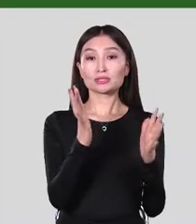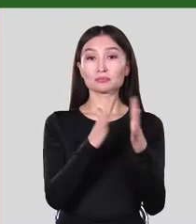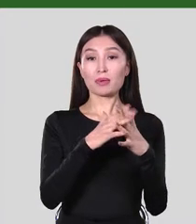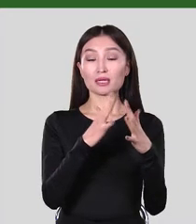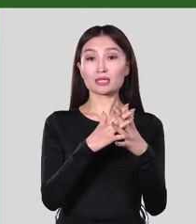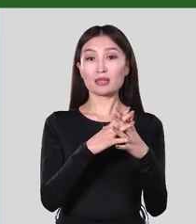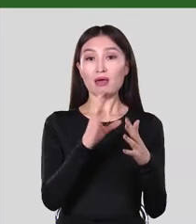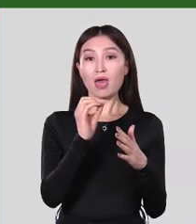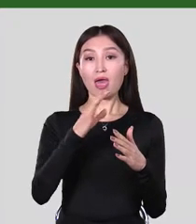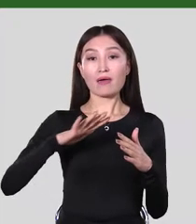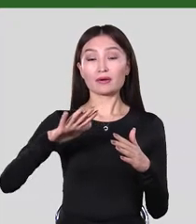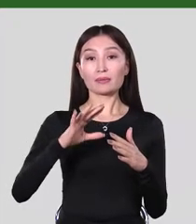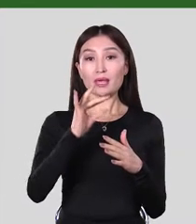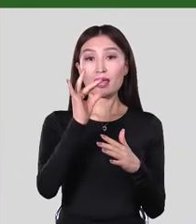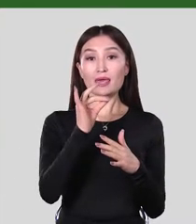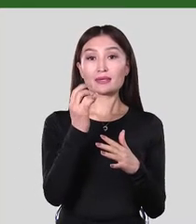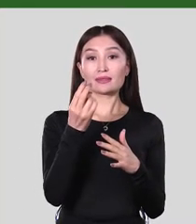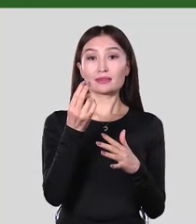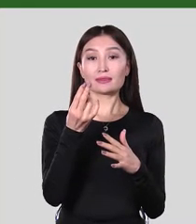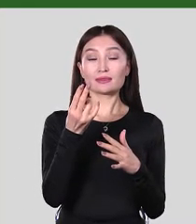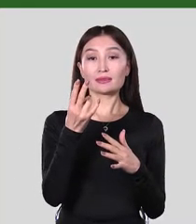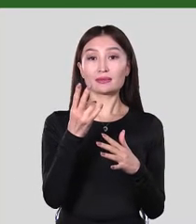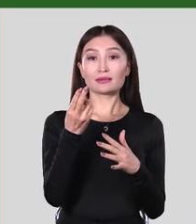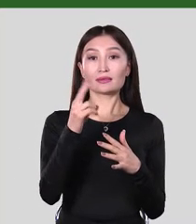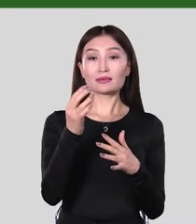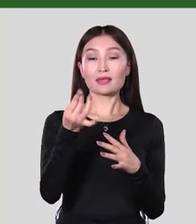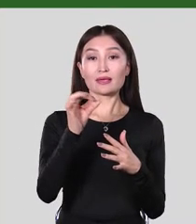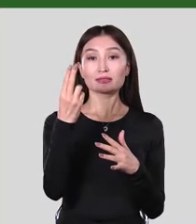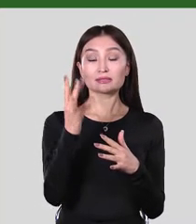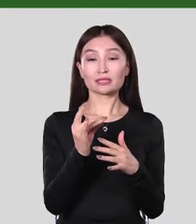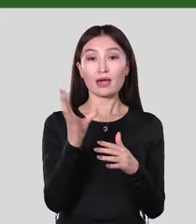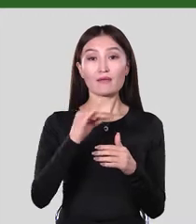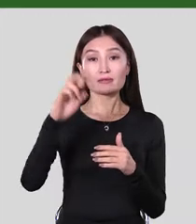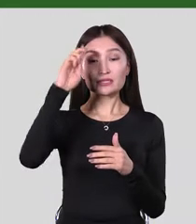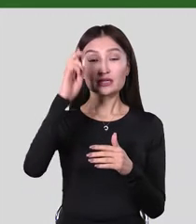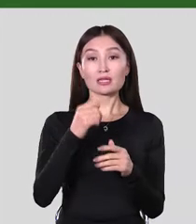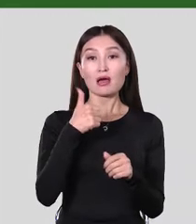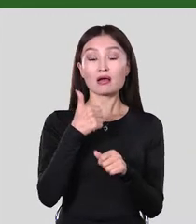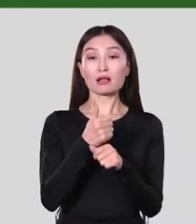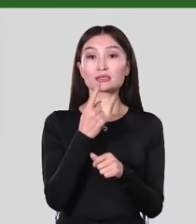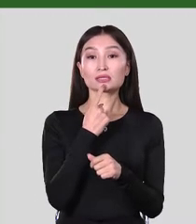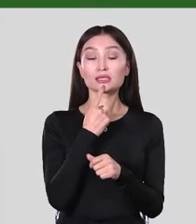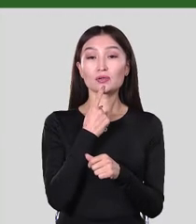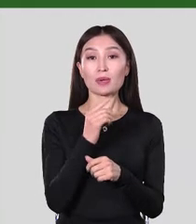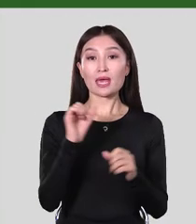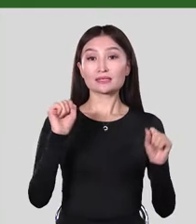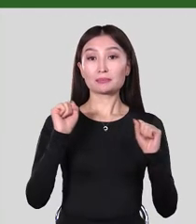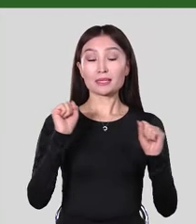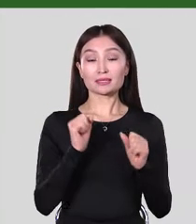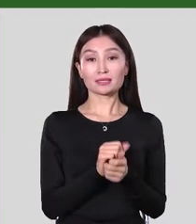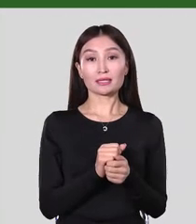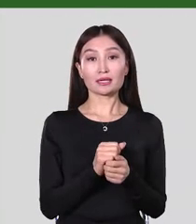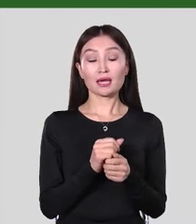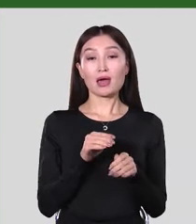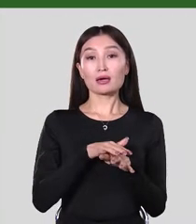смешанного европейско-индийского происхождения. Во всех странах основным языком является испанский,